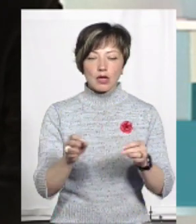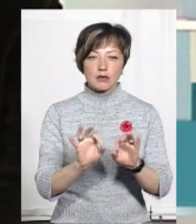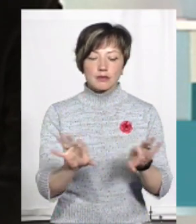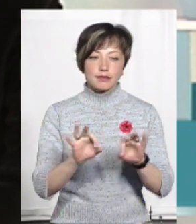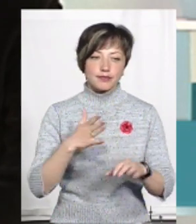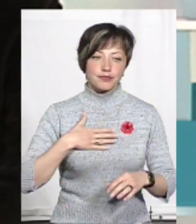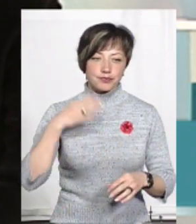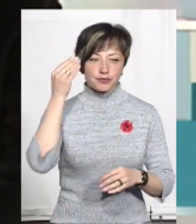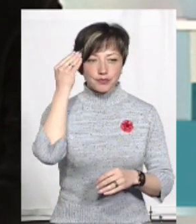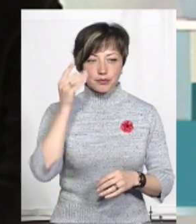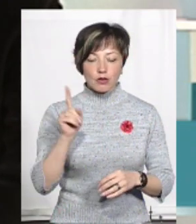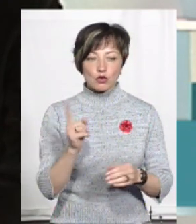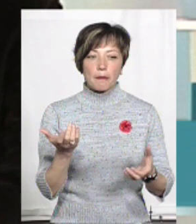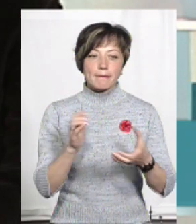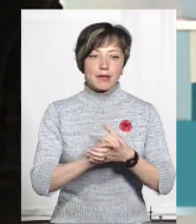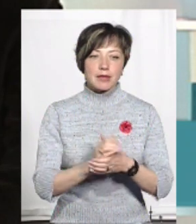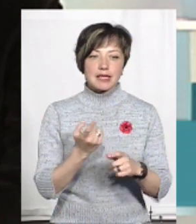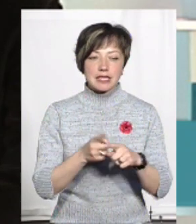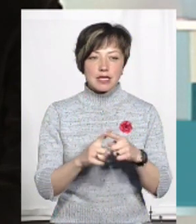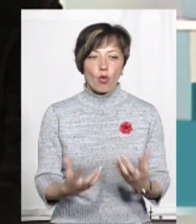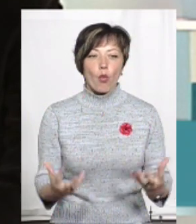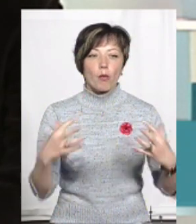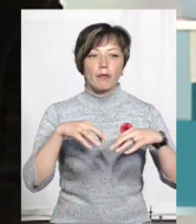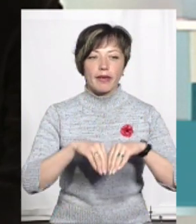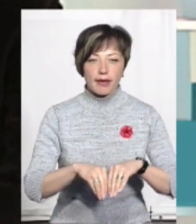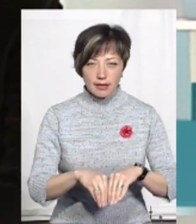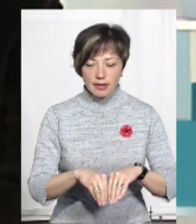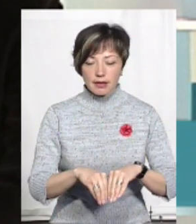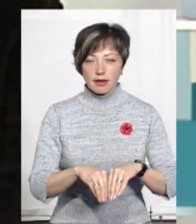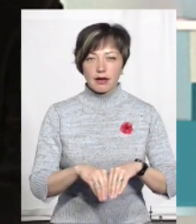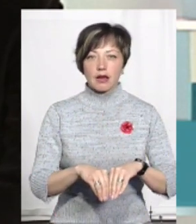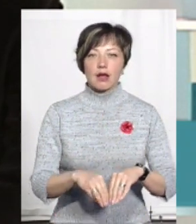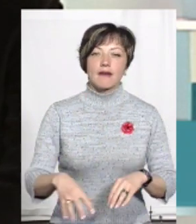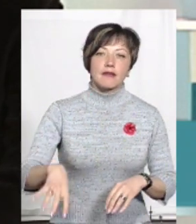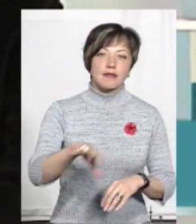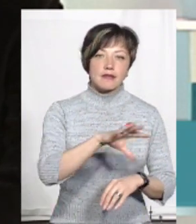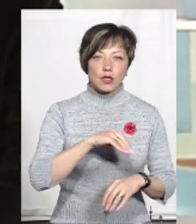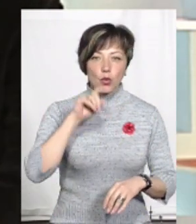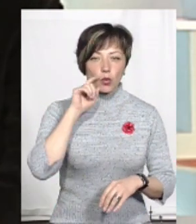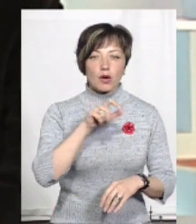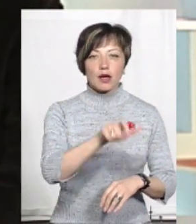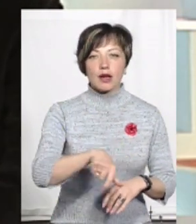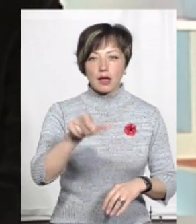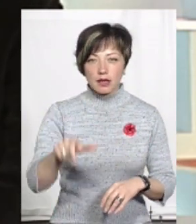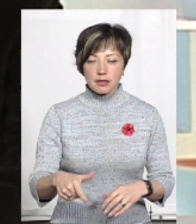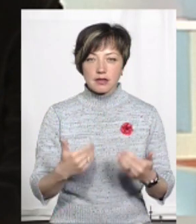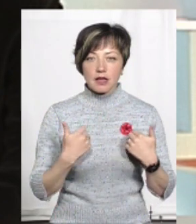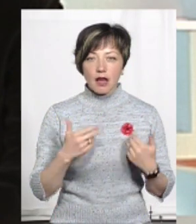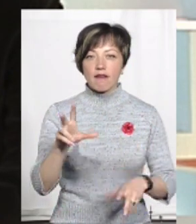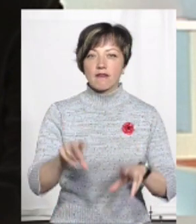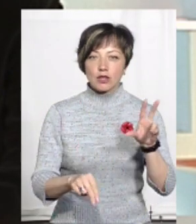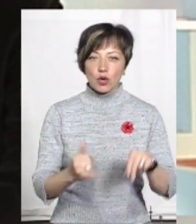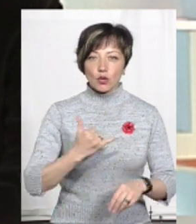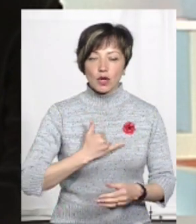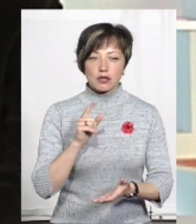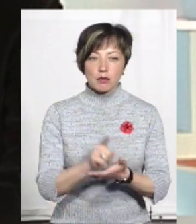поняття з моєї точки зору, що примирення – це об'єднання. Об'єднання усіх українців. Я вважаю, що у нас